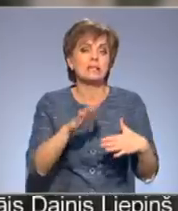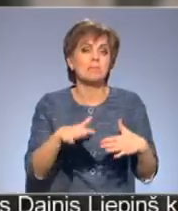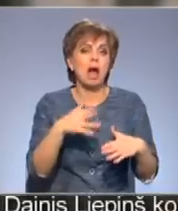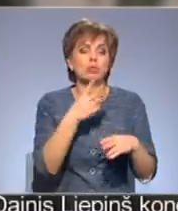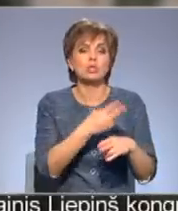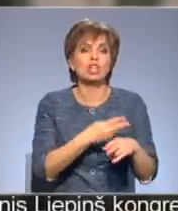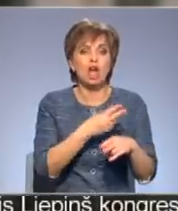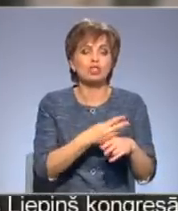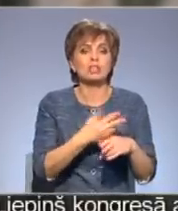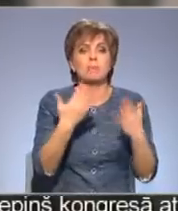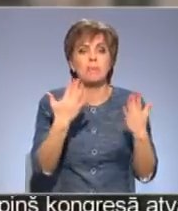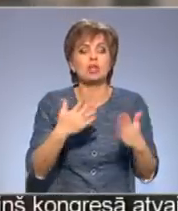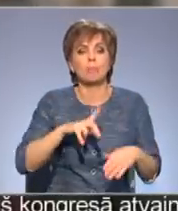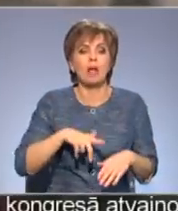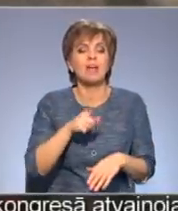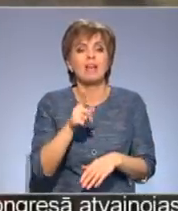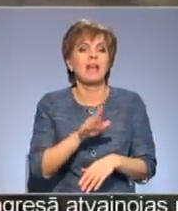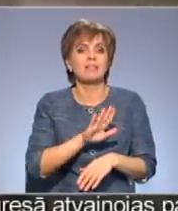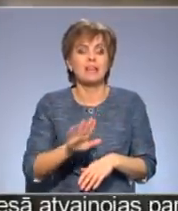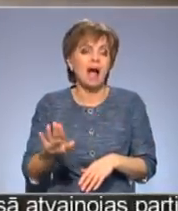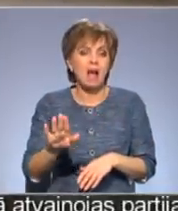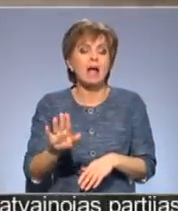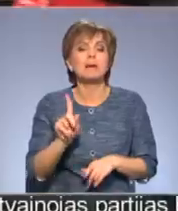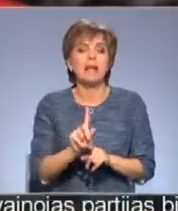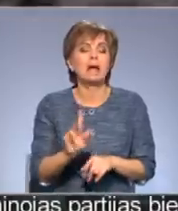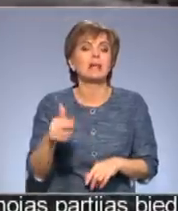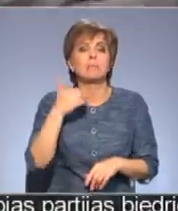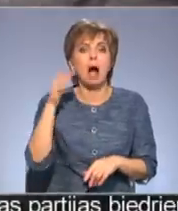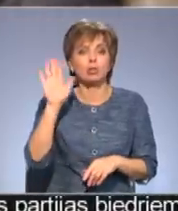pasākums ne tikai Latvijā, bet arī Baltijā. Nākamgad Krastmalā